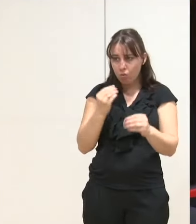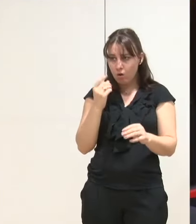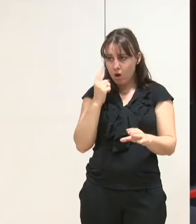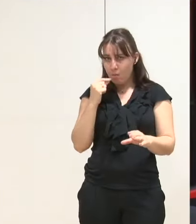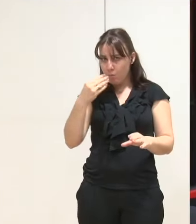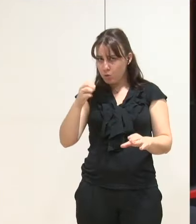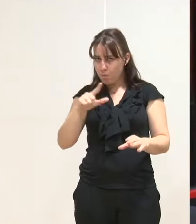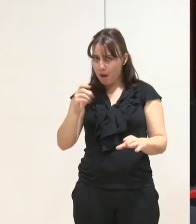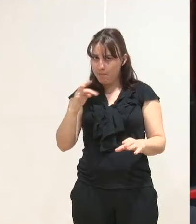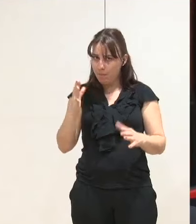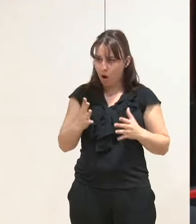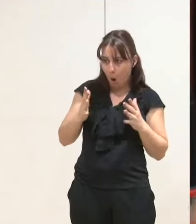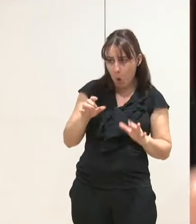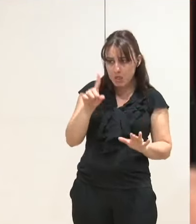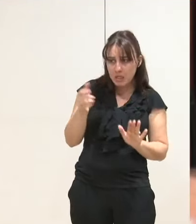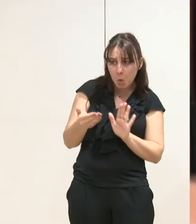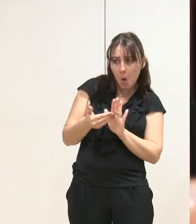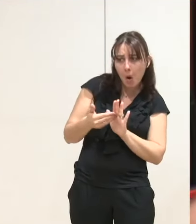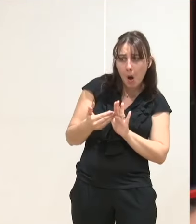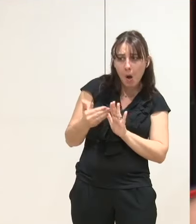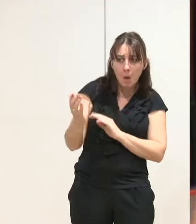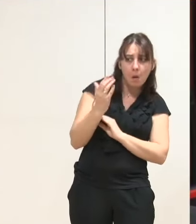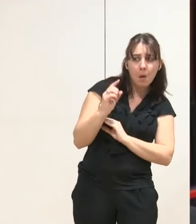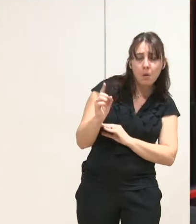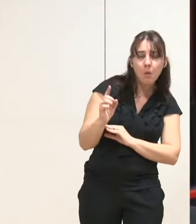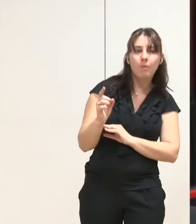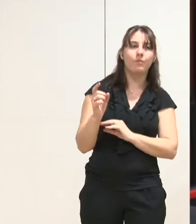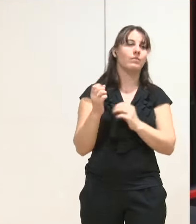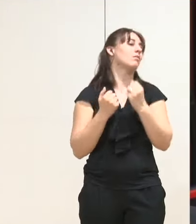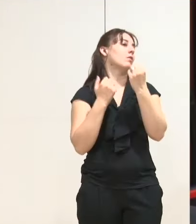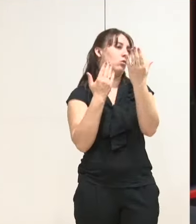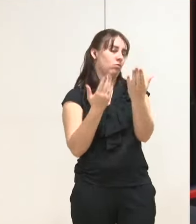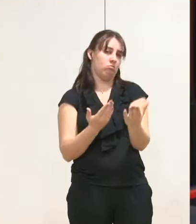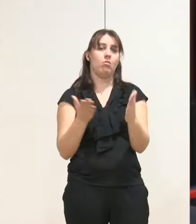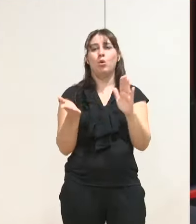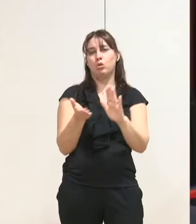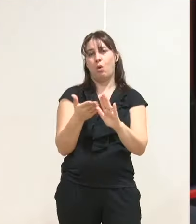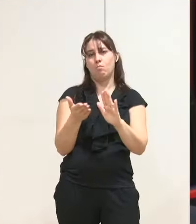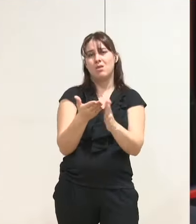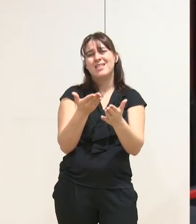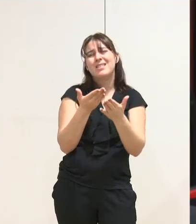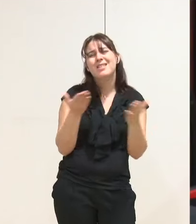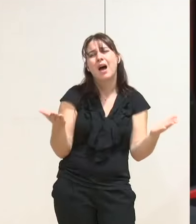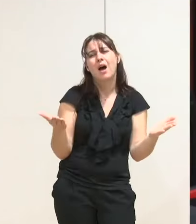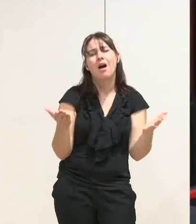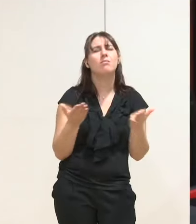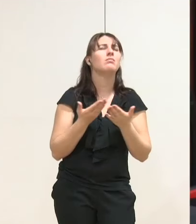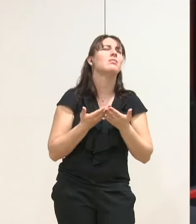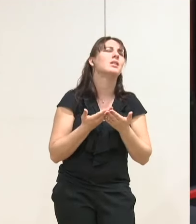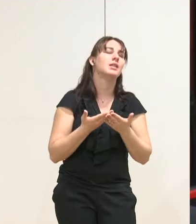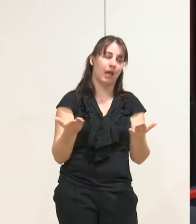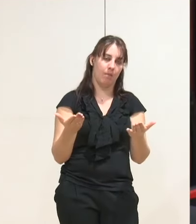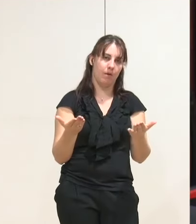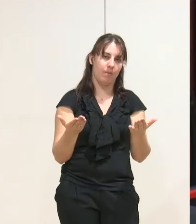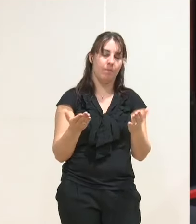monsieur Malbet mais juste vous demander des choses très simples très simples est-ce